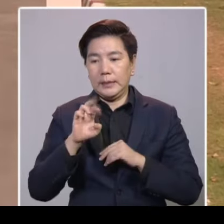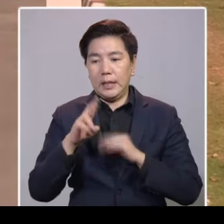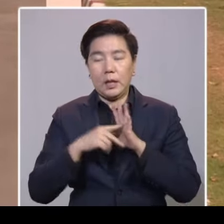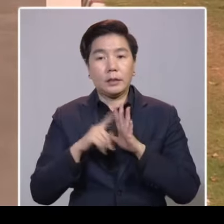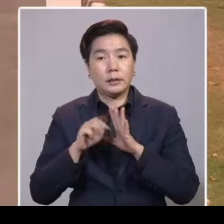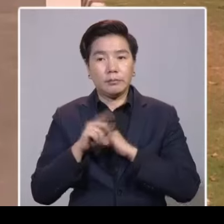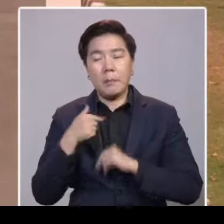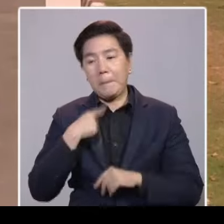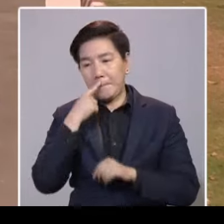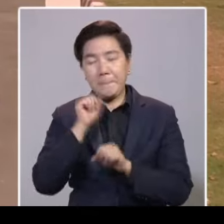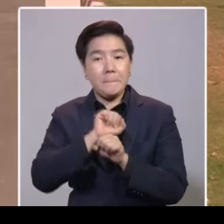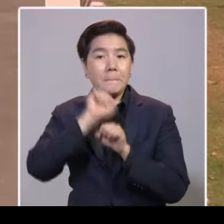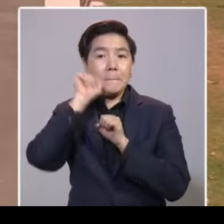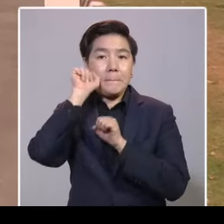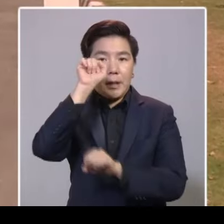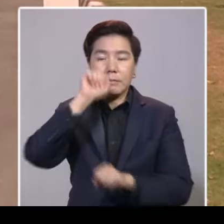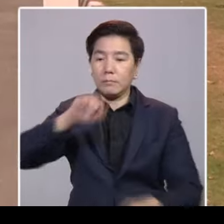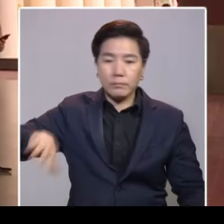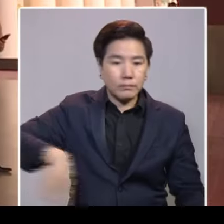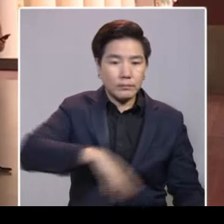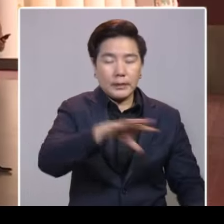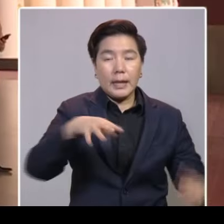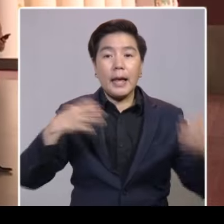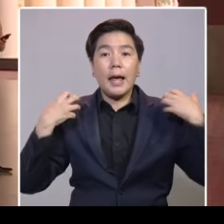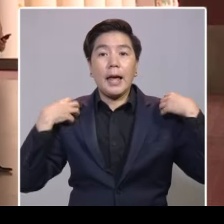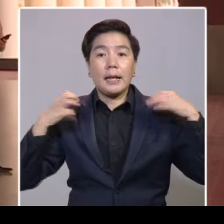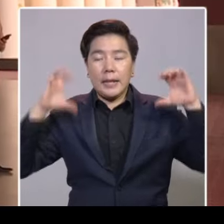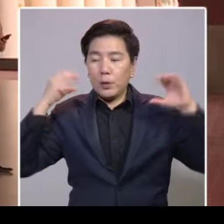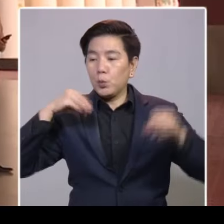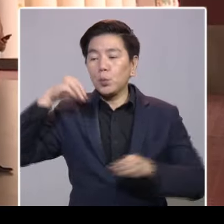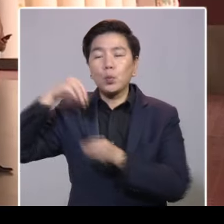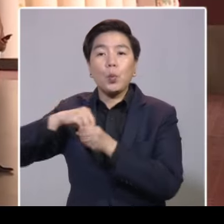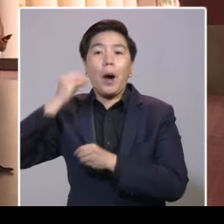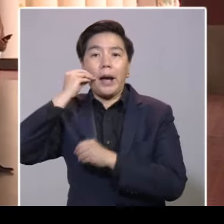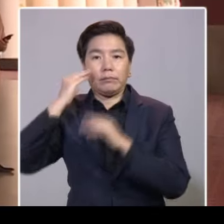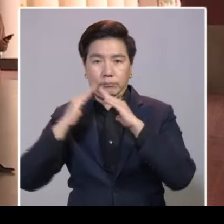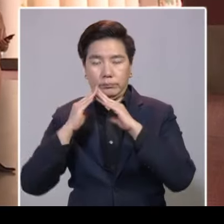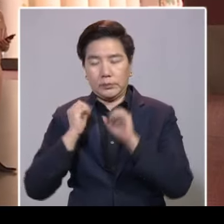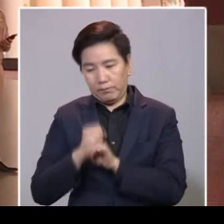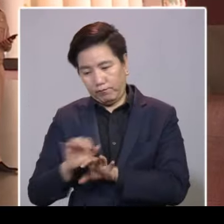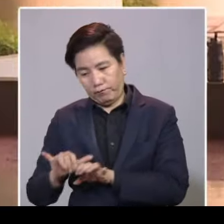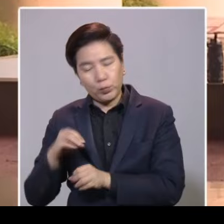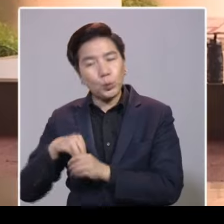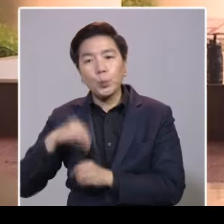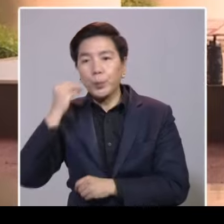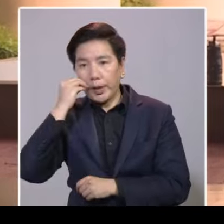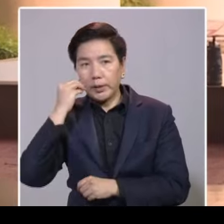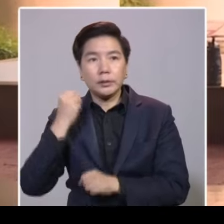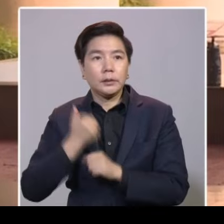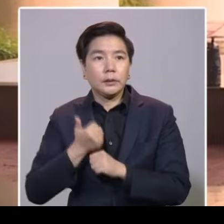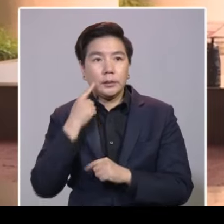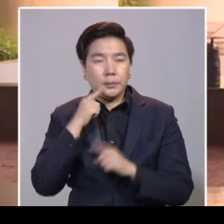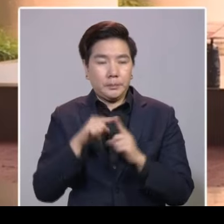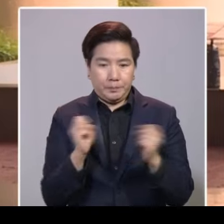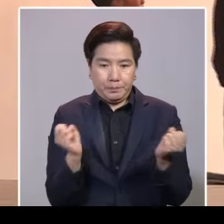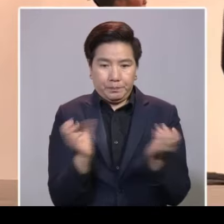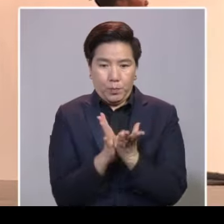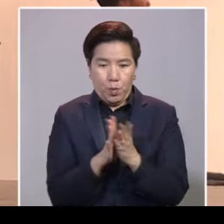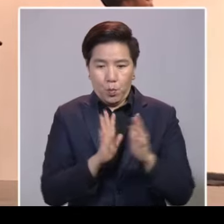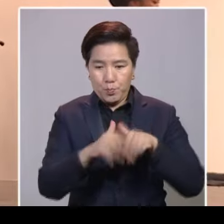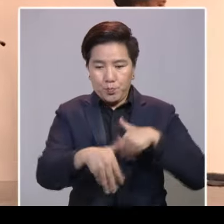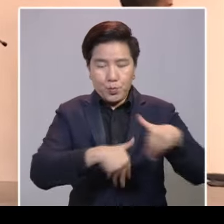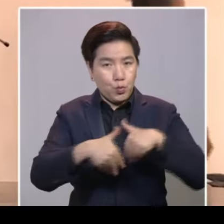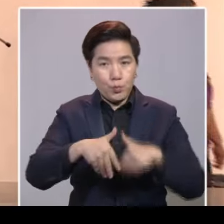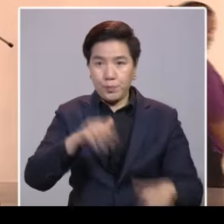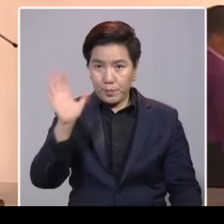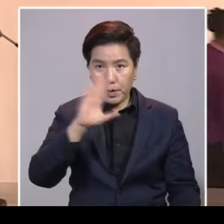รนะครับได้ออกปกาศให้หนวยงานภาคปรดทุแข่งนำระบบการทำงานที่บ้านหอว Work From Home มาใช้โดยไม่ส่พรุกระทบต่อประ